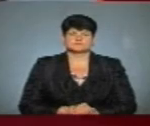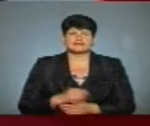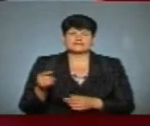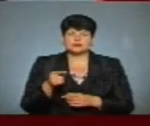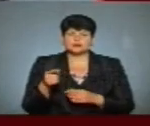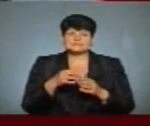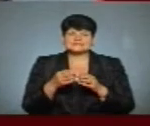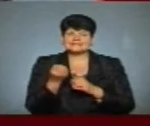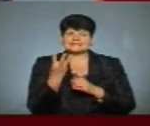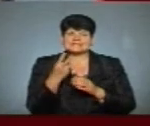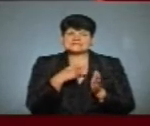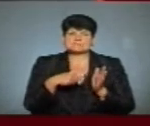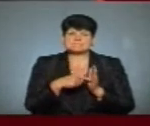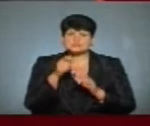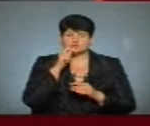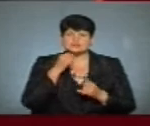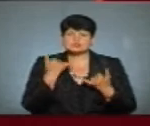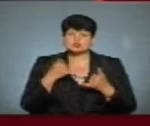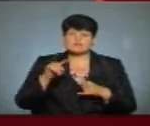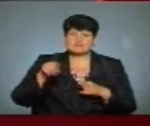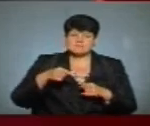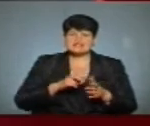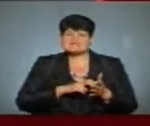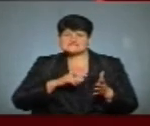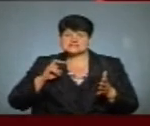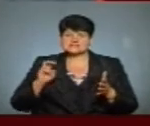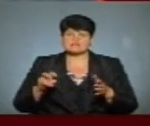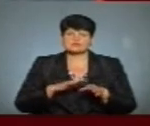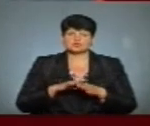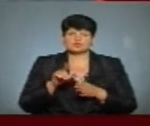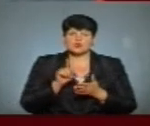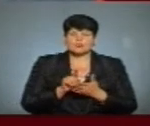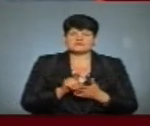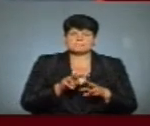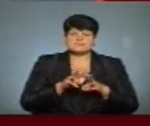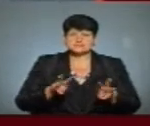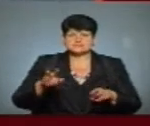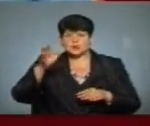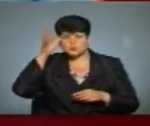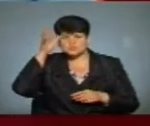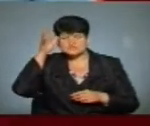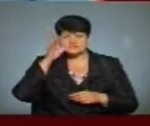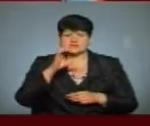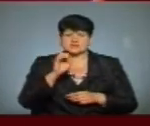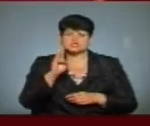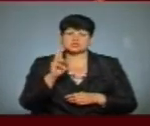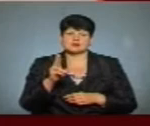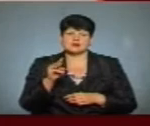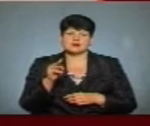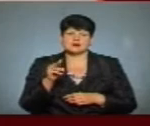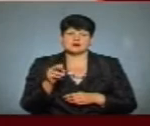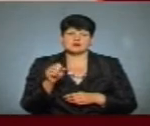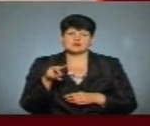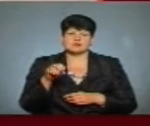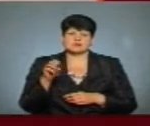Тернопіль серед 13 міст України, де сьогодні вимагали відставки виконувача обов'язків міністра освіти і науки Сергія Шкарлета.